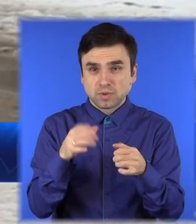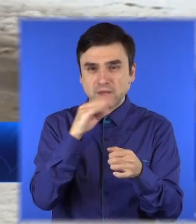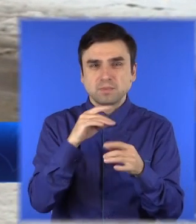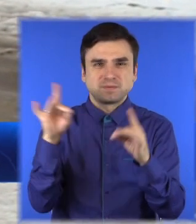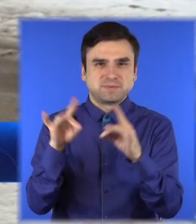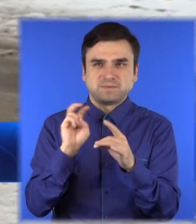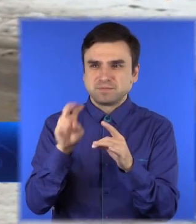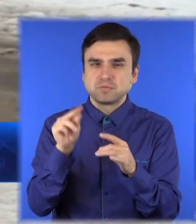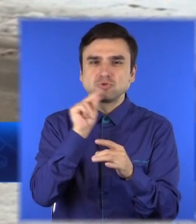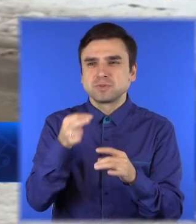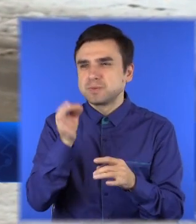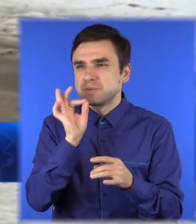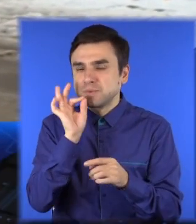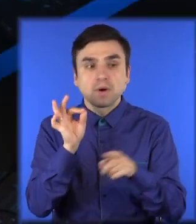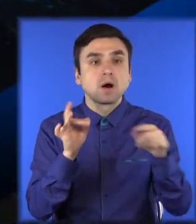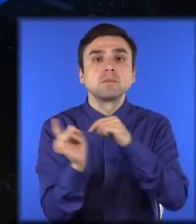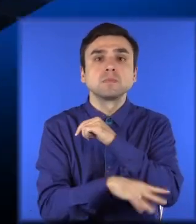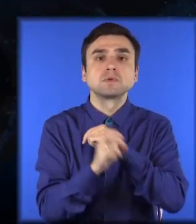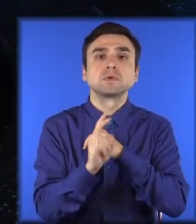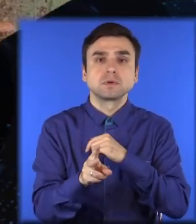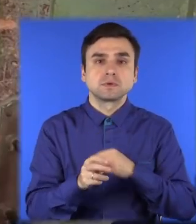такої можливості немає.